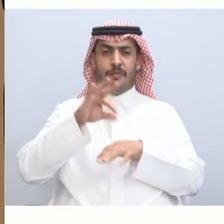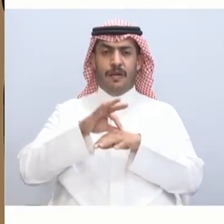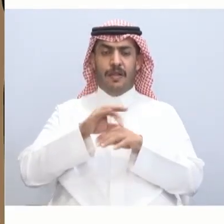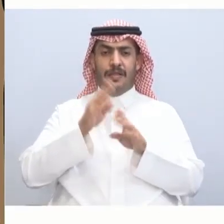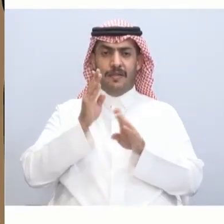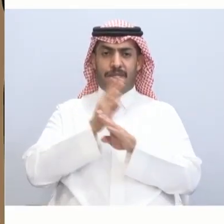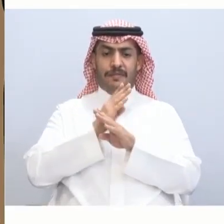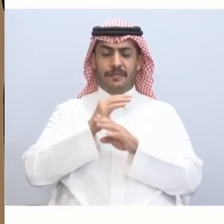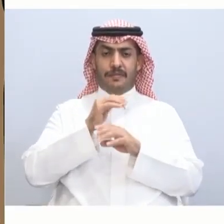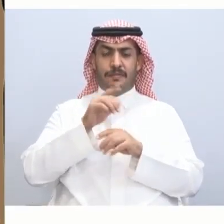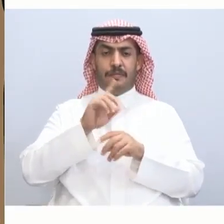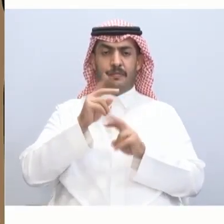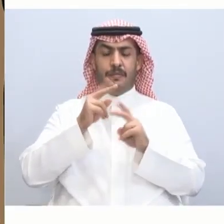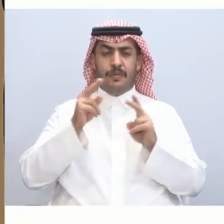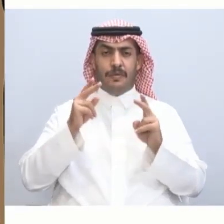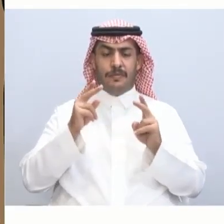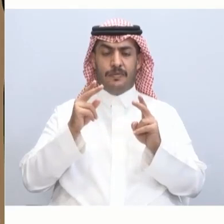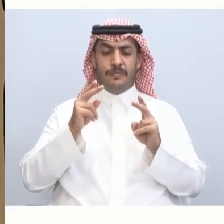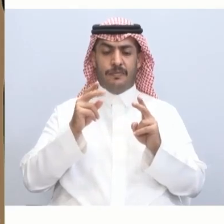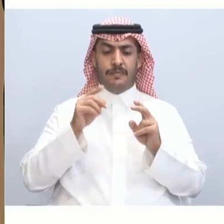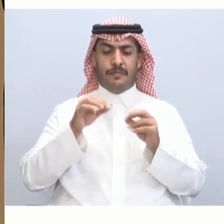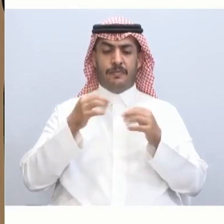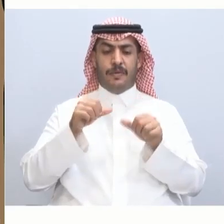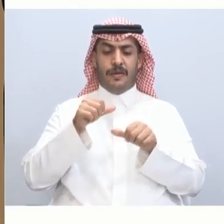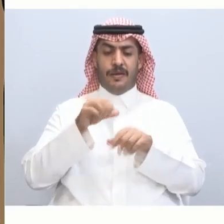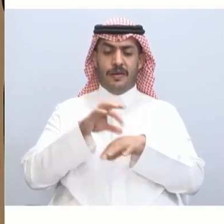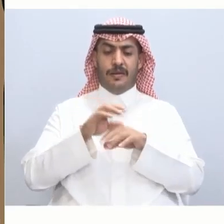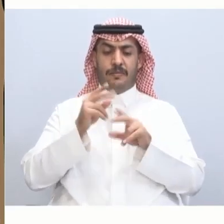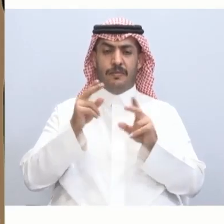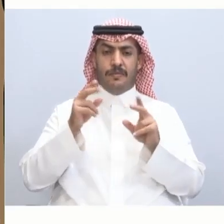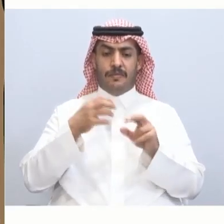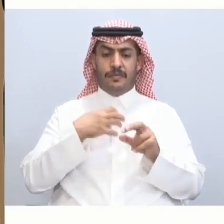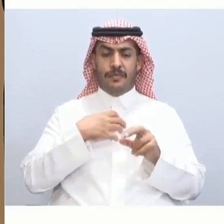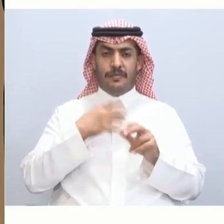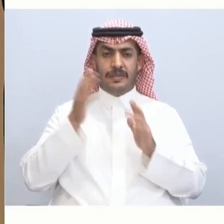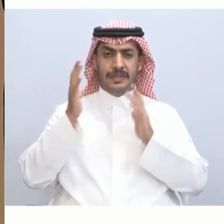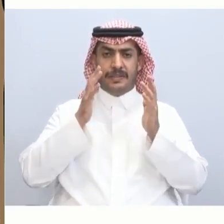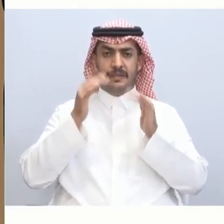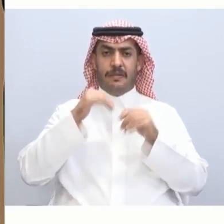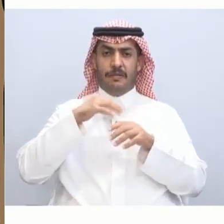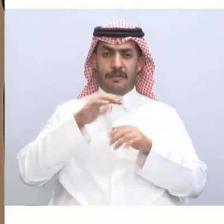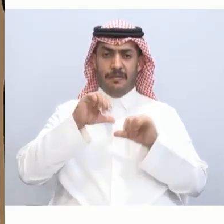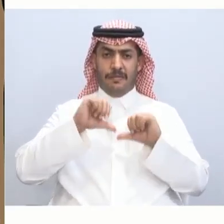خفيا لا يختلف كثيرا عن بقيه الظواهر النفسيه كالقلق